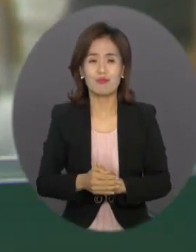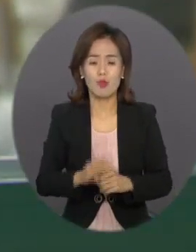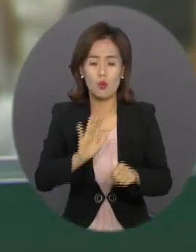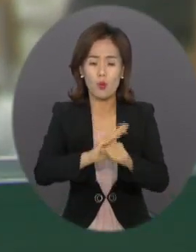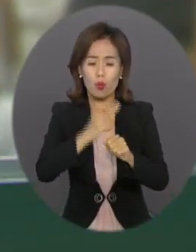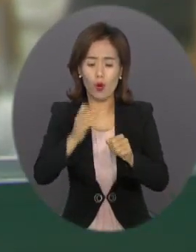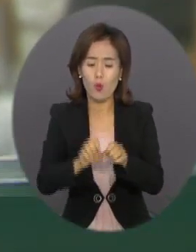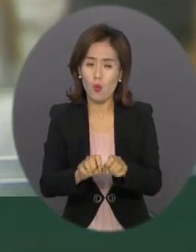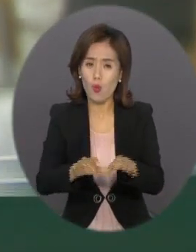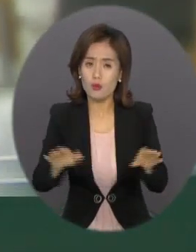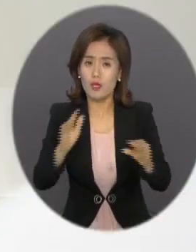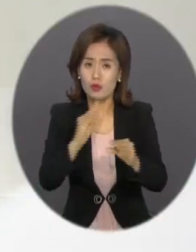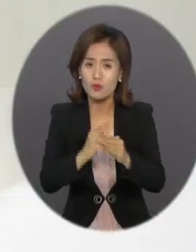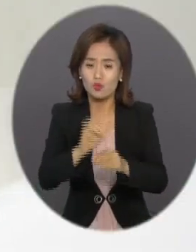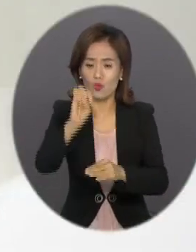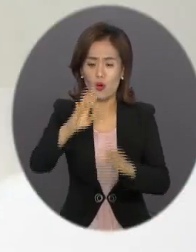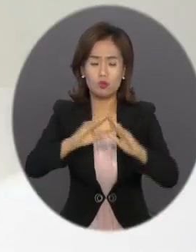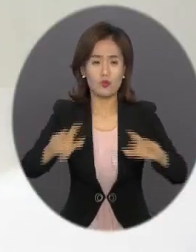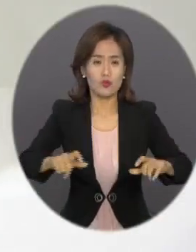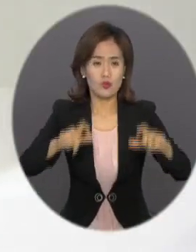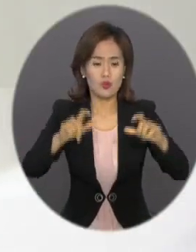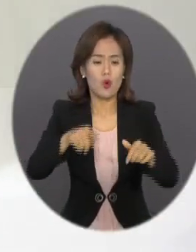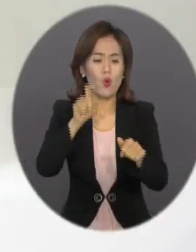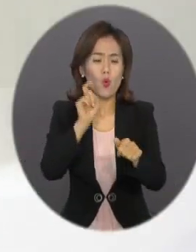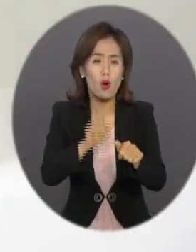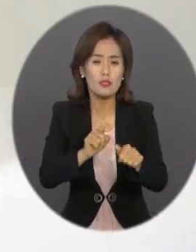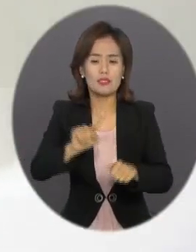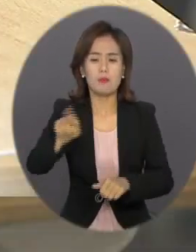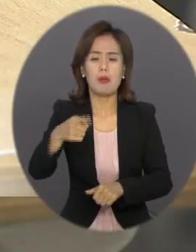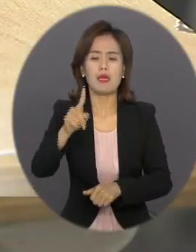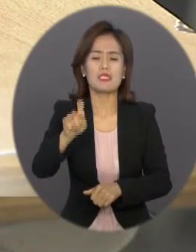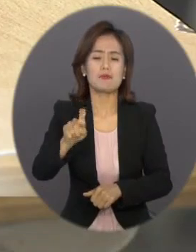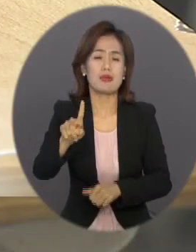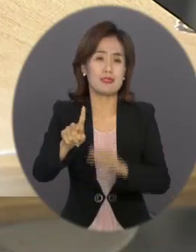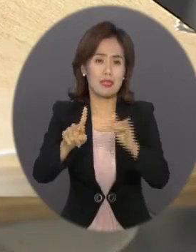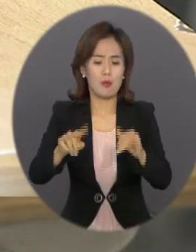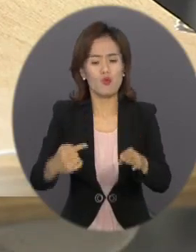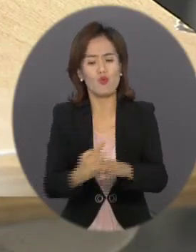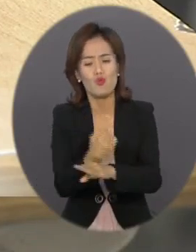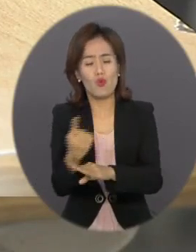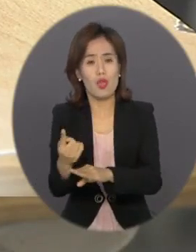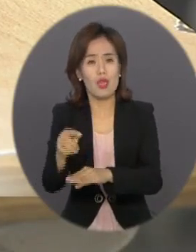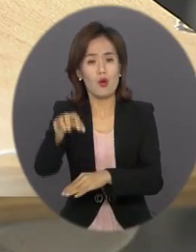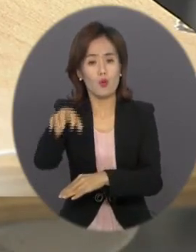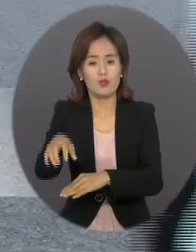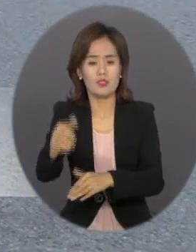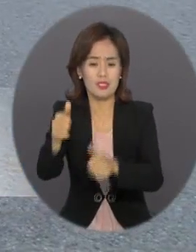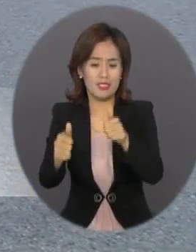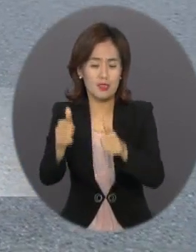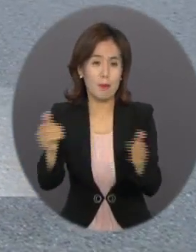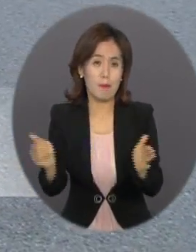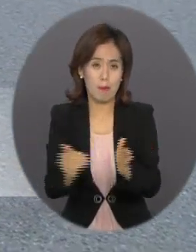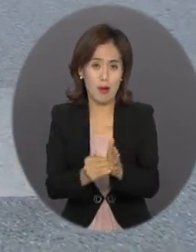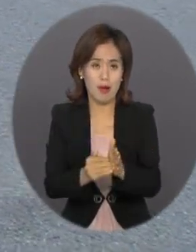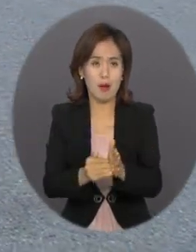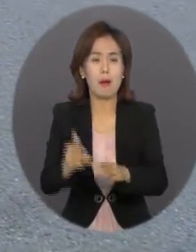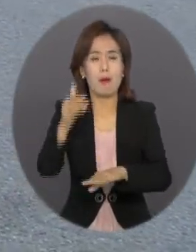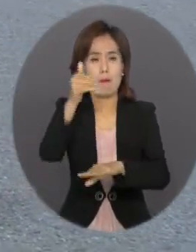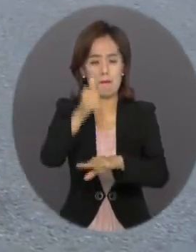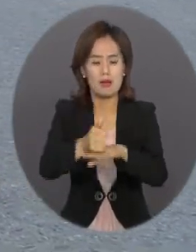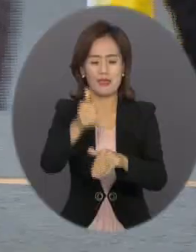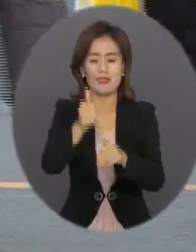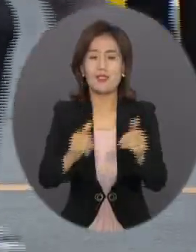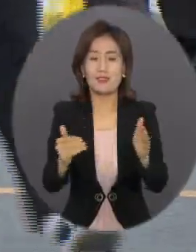코로나19 확산세에 광주 전남 확진 수험생 111명은 별도 시험장에서 수능을 치렀습니다. 마침내